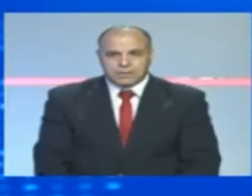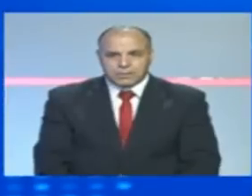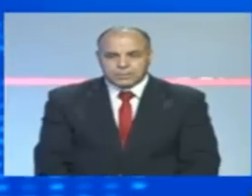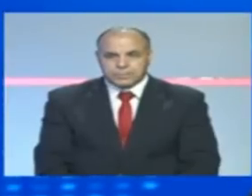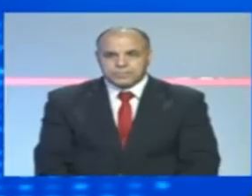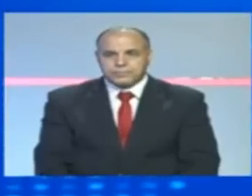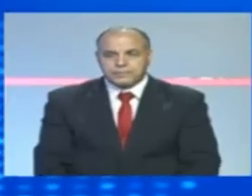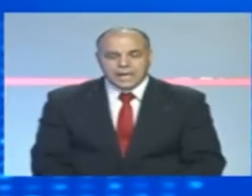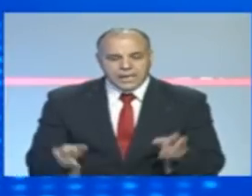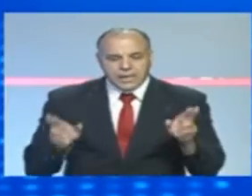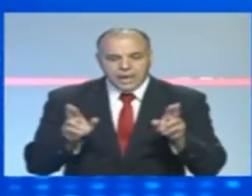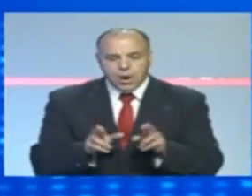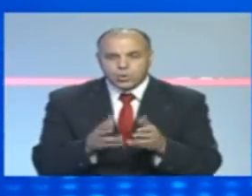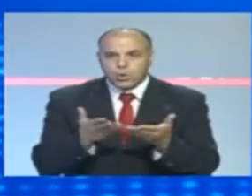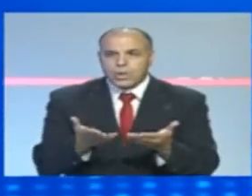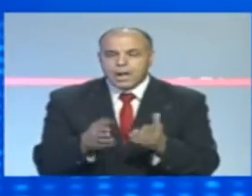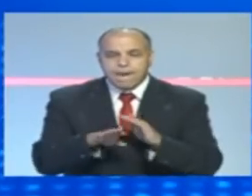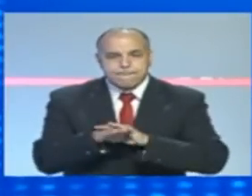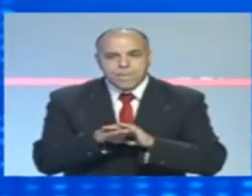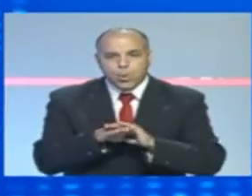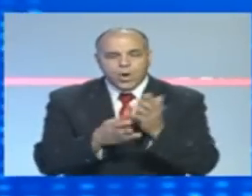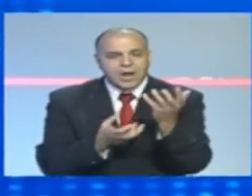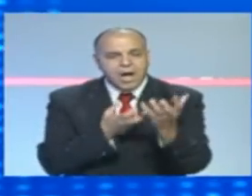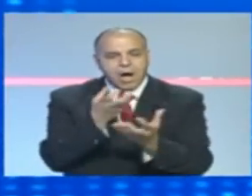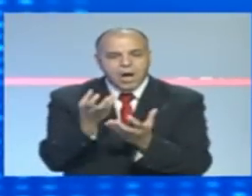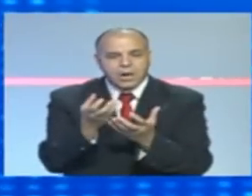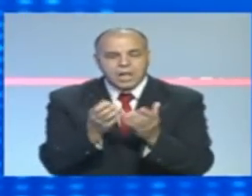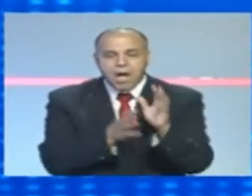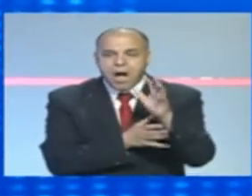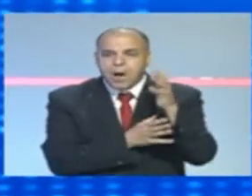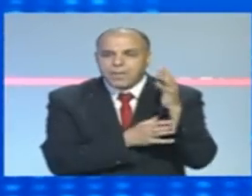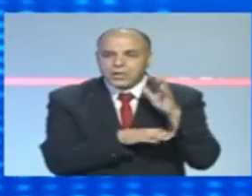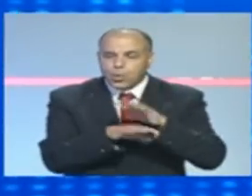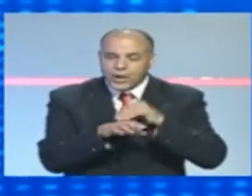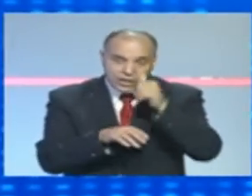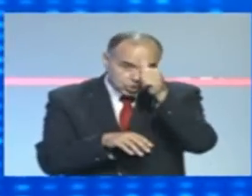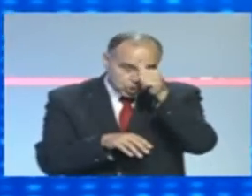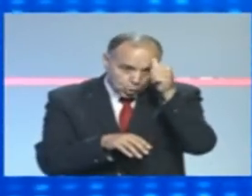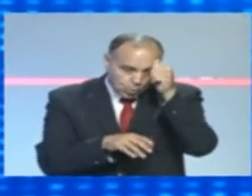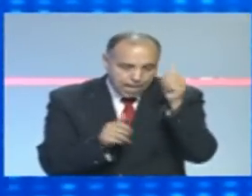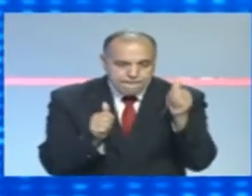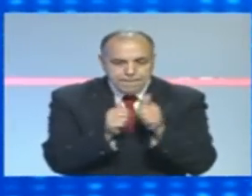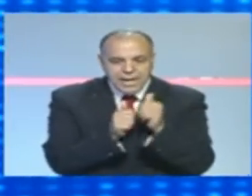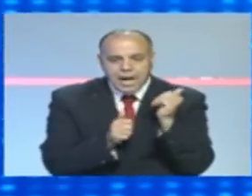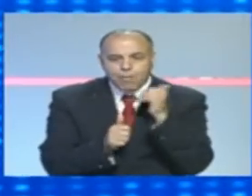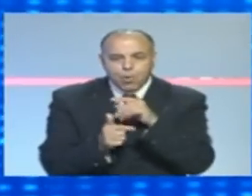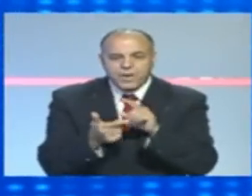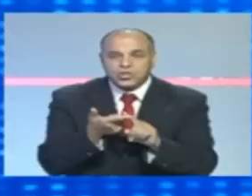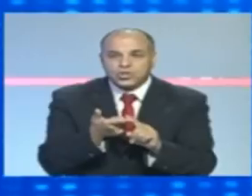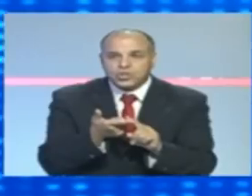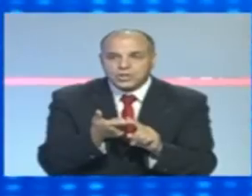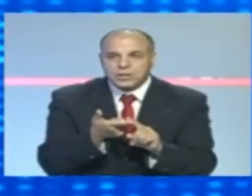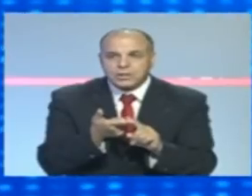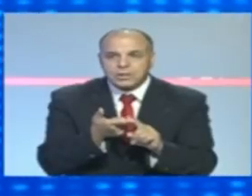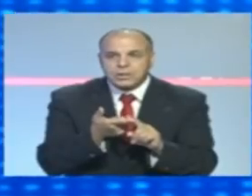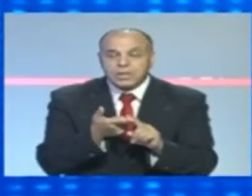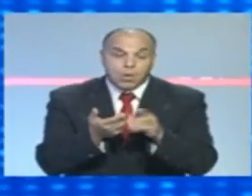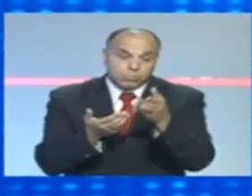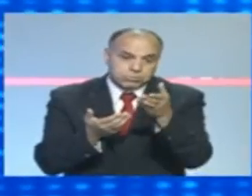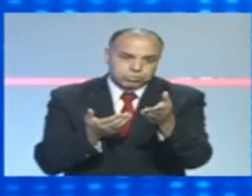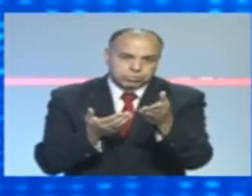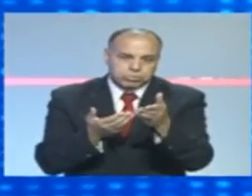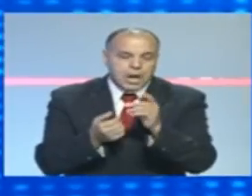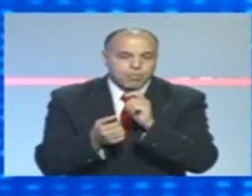نعود مشاهدينا الكرام الى موضوع الحرائق في غابات ولايه جندوبه ينضم الينا مباشره من هناك